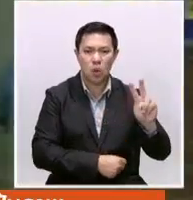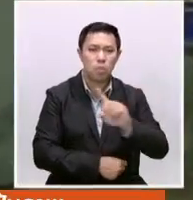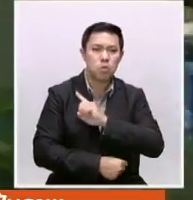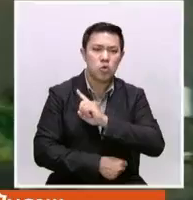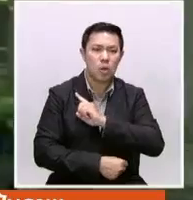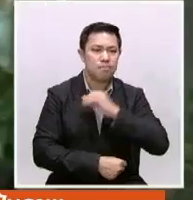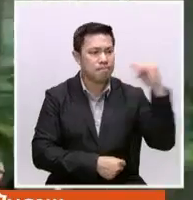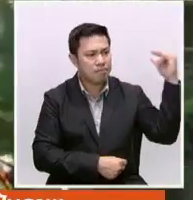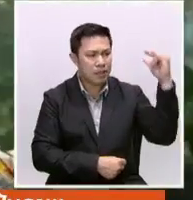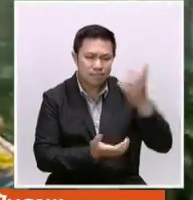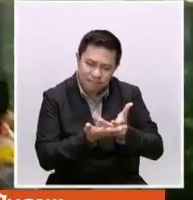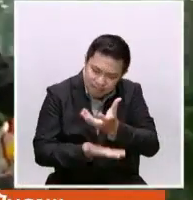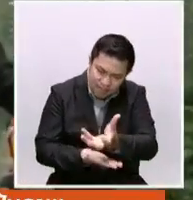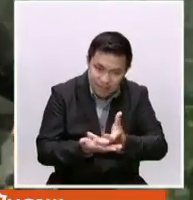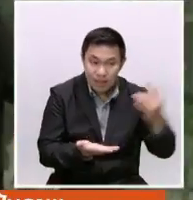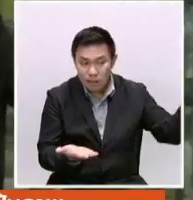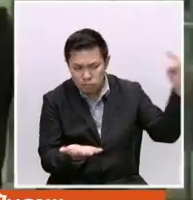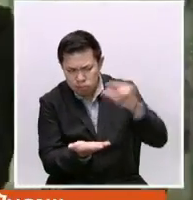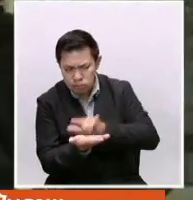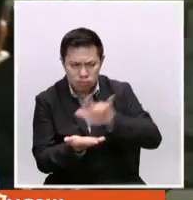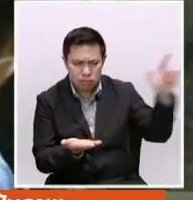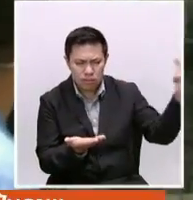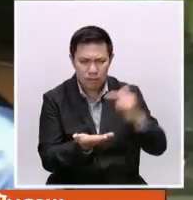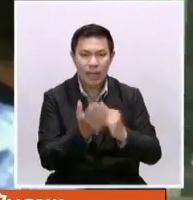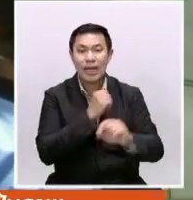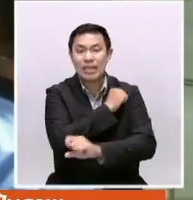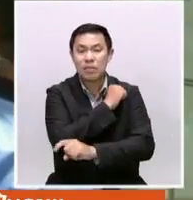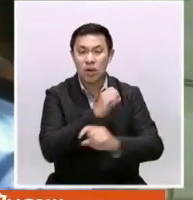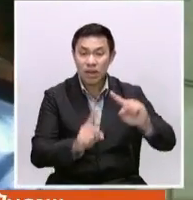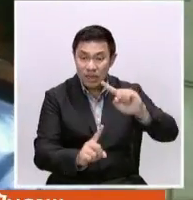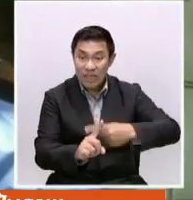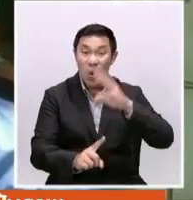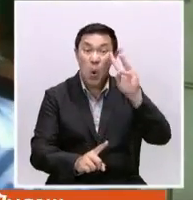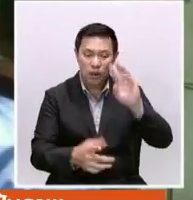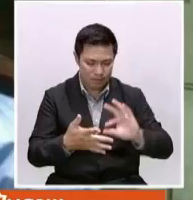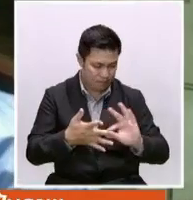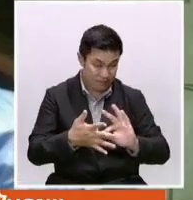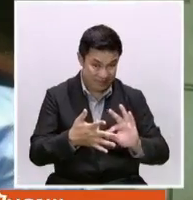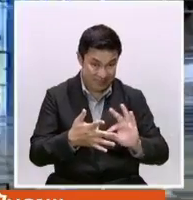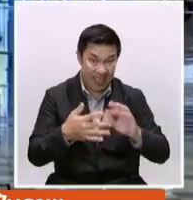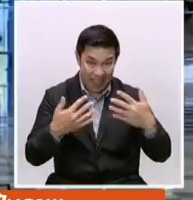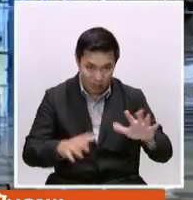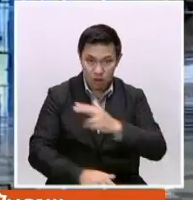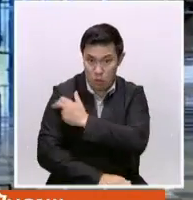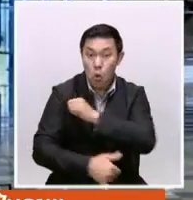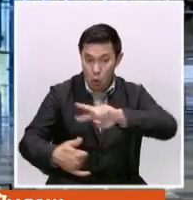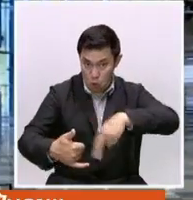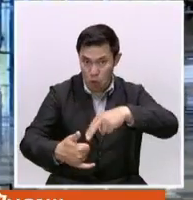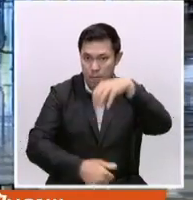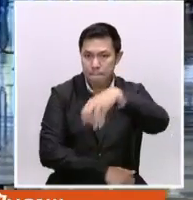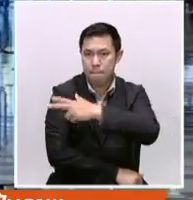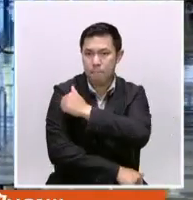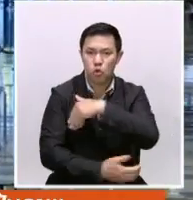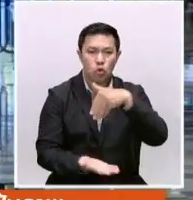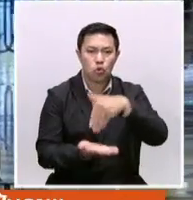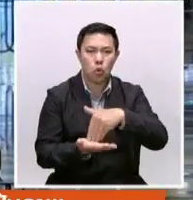ที่ต้อนรับบนเครื่องบินเข้าออกสิงคโปร์ในช่วงกลางเดือนมิถุนายนที่ผ่านมาตอนนี้รักษาตัวในโรงพย